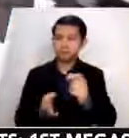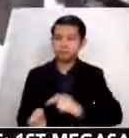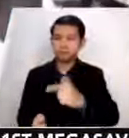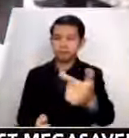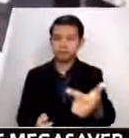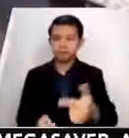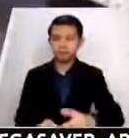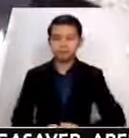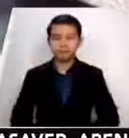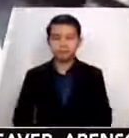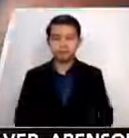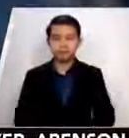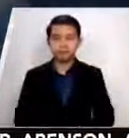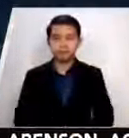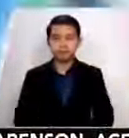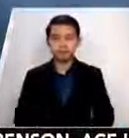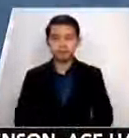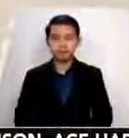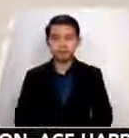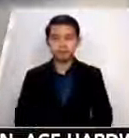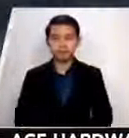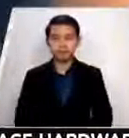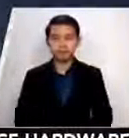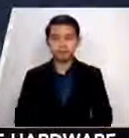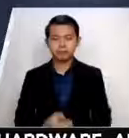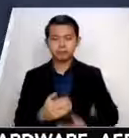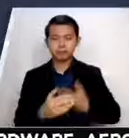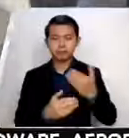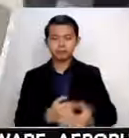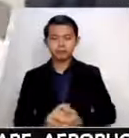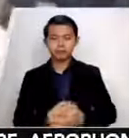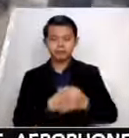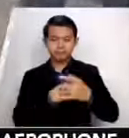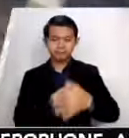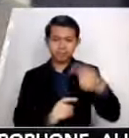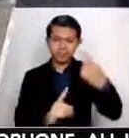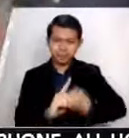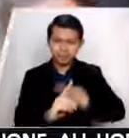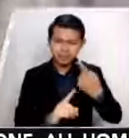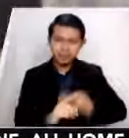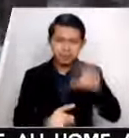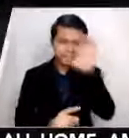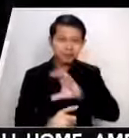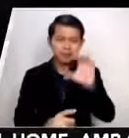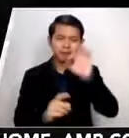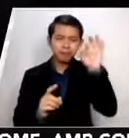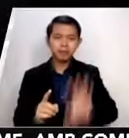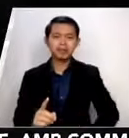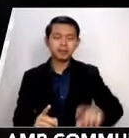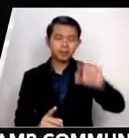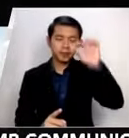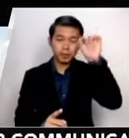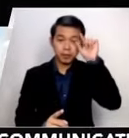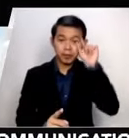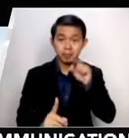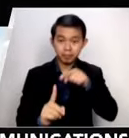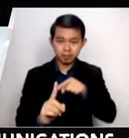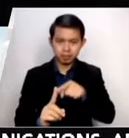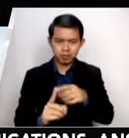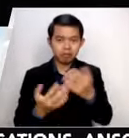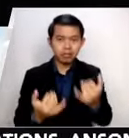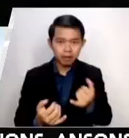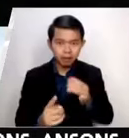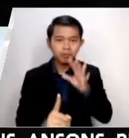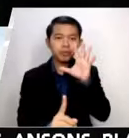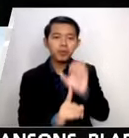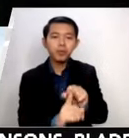veneration matapos ang ilang buwang pagtugis na humantong sa pagluhog sa kingdom of Jesus Christ compound napasakamay na ng mga autoridad Si pastor